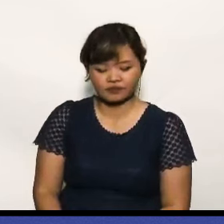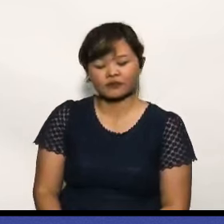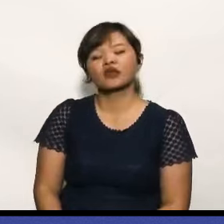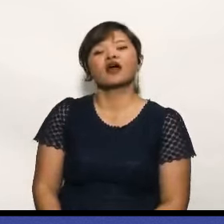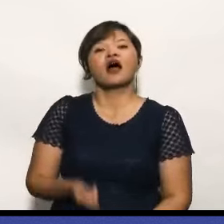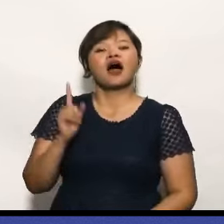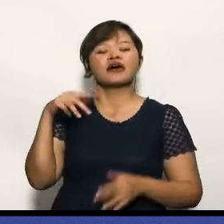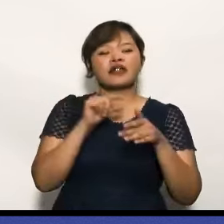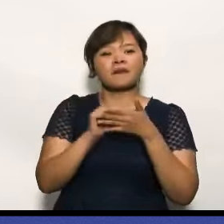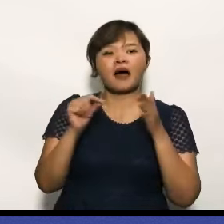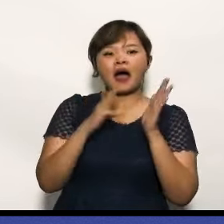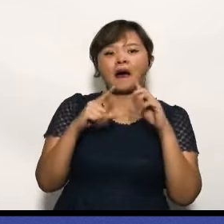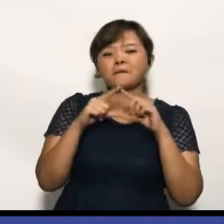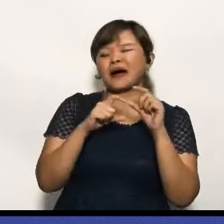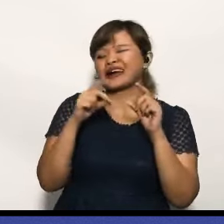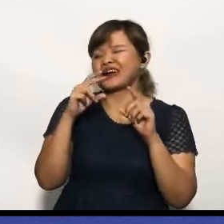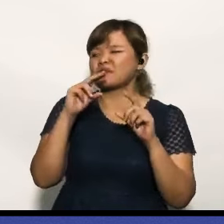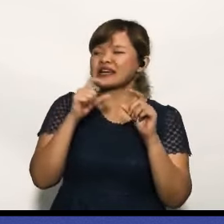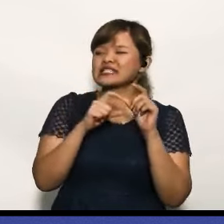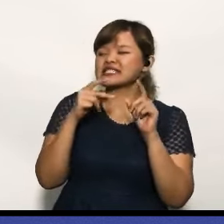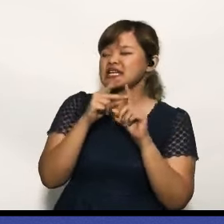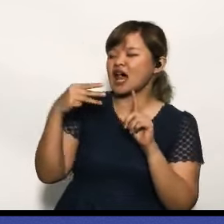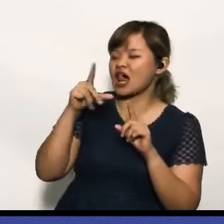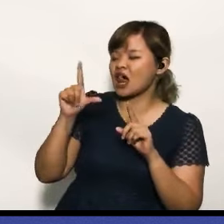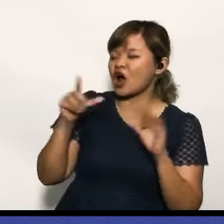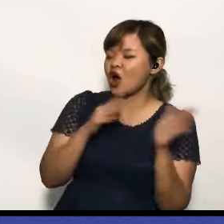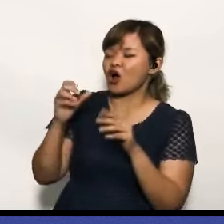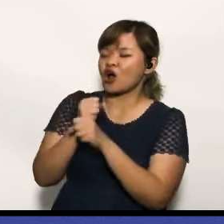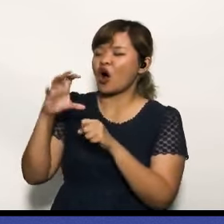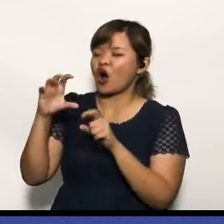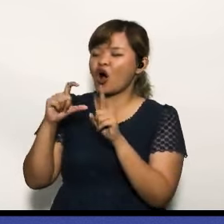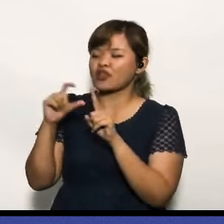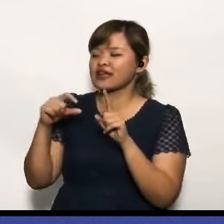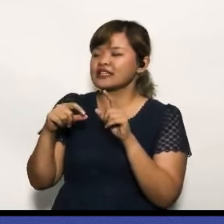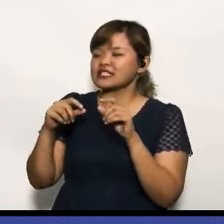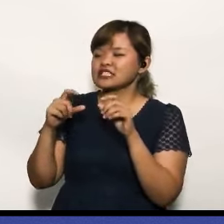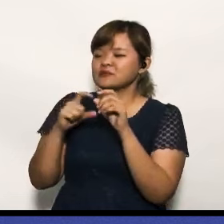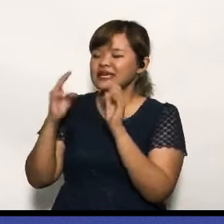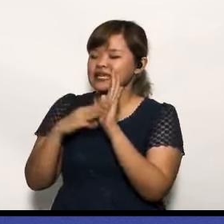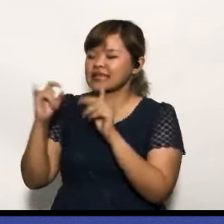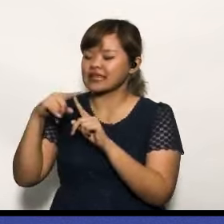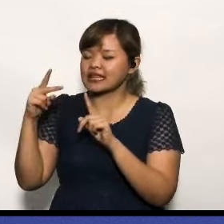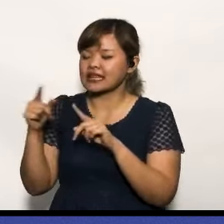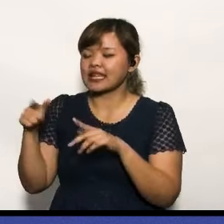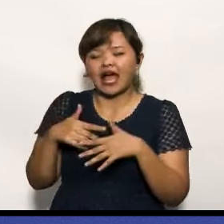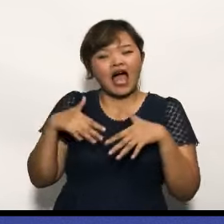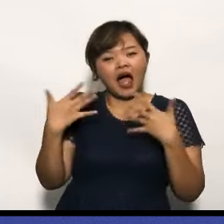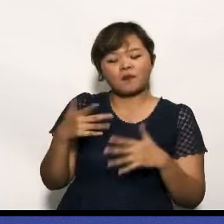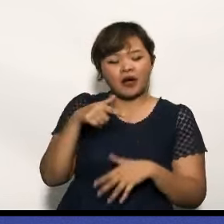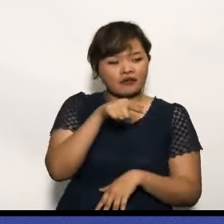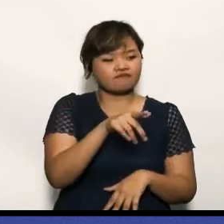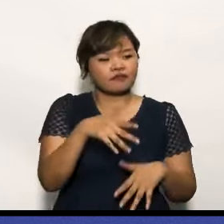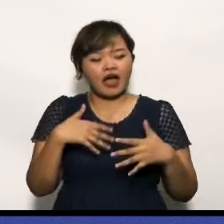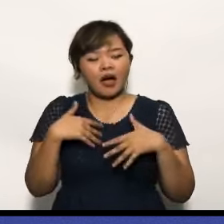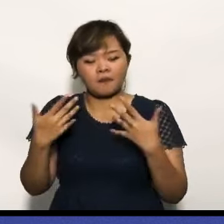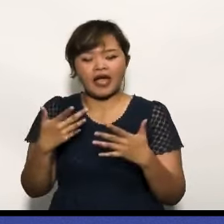Seorang Marshall Goldsmith berkata, what got you here won't get you there. Okay? What got you